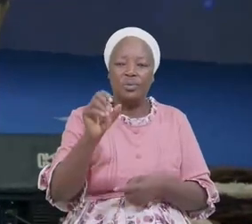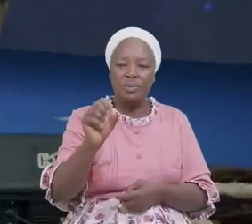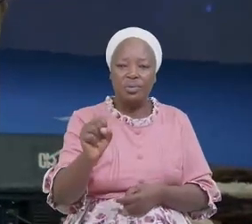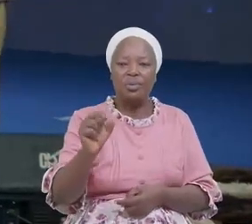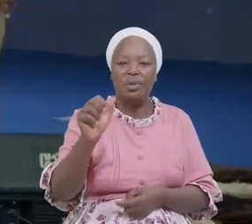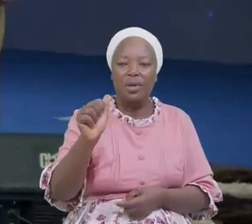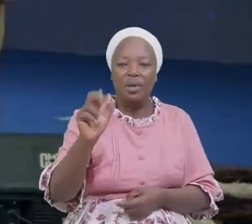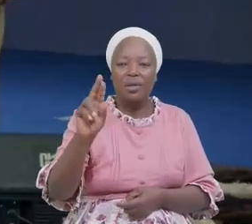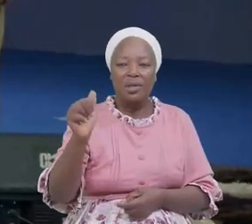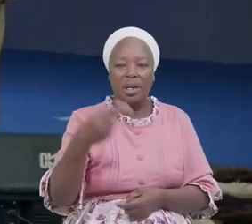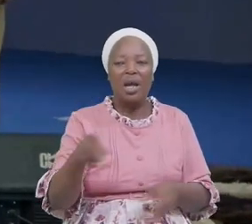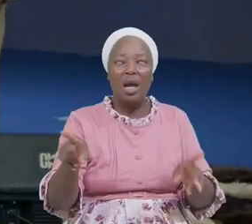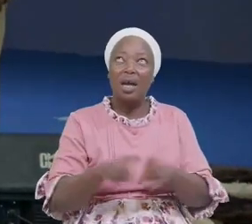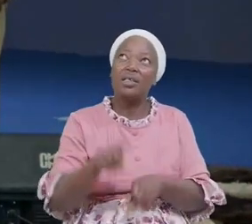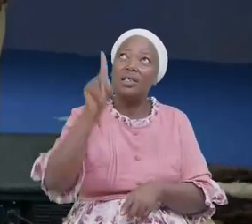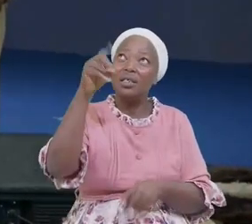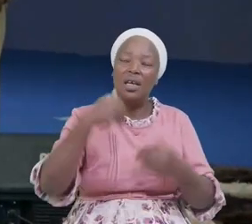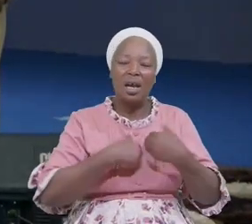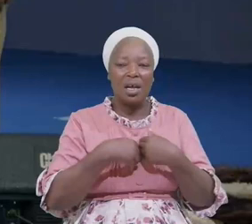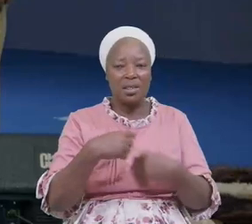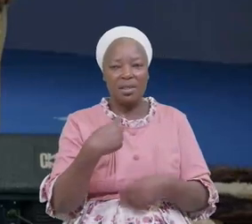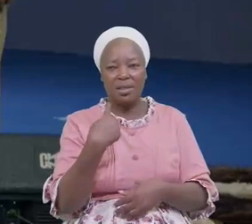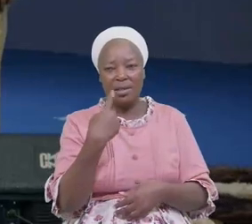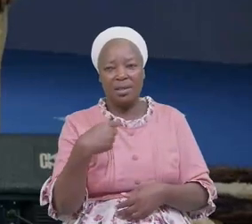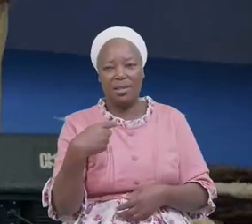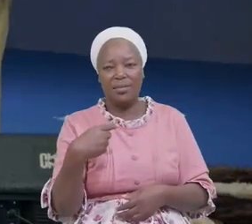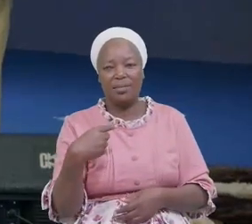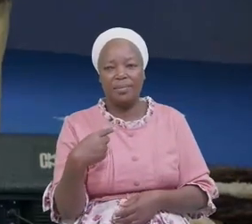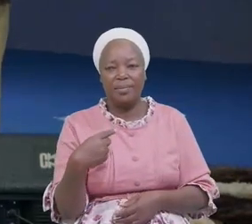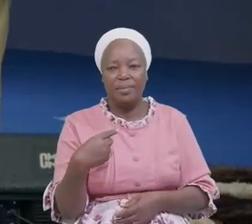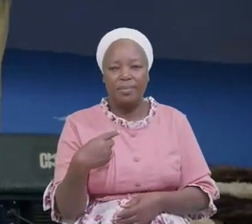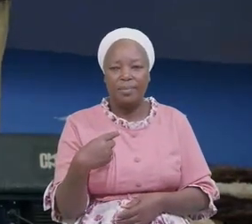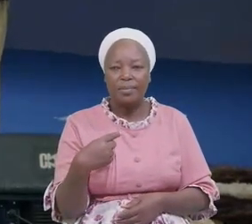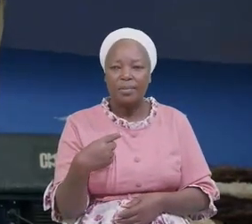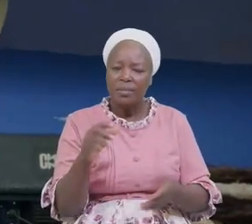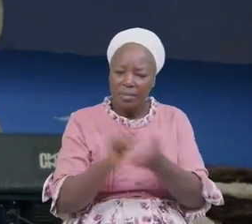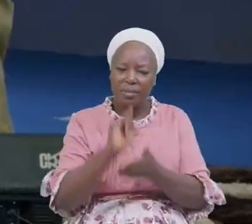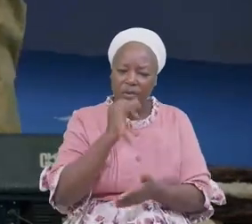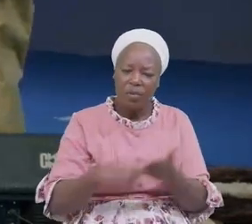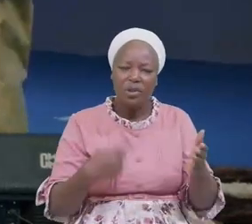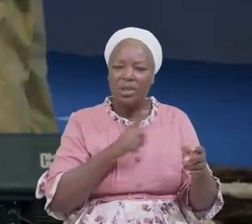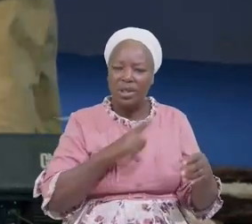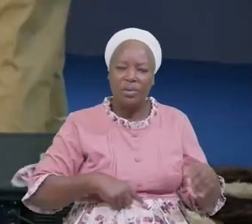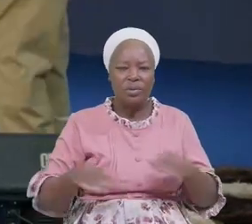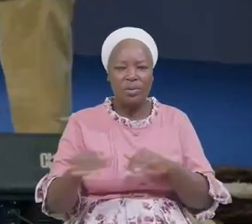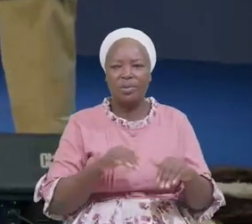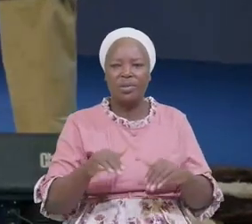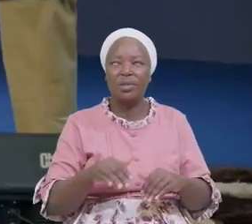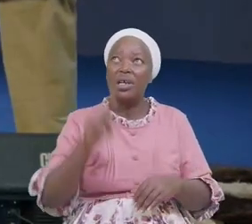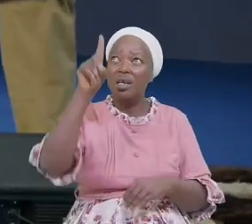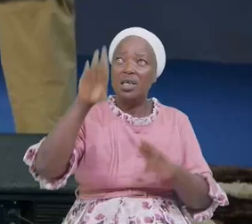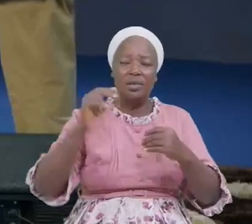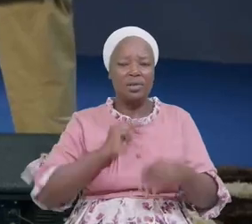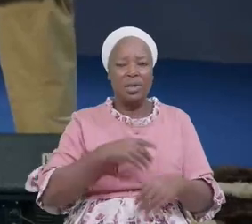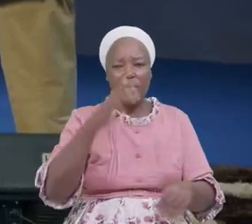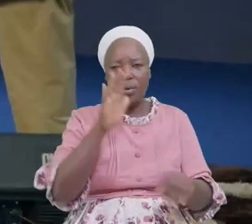Et l'Éternel accomplit pour Sarah ce qu'il avait promis. Et c'est ce que le Seigneur fait. Il nous fait une